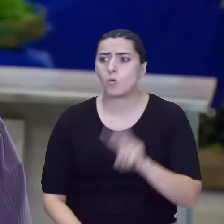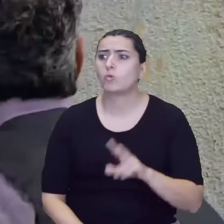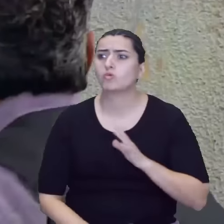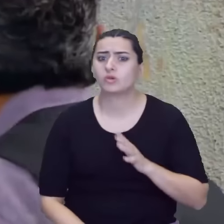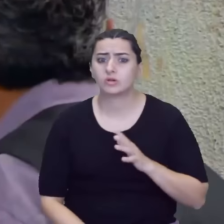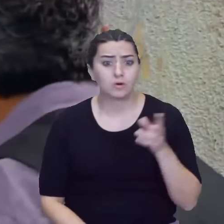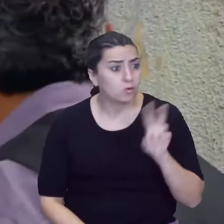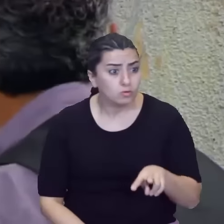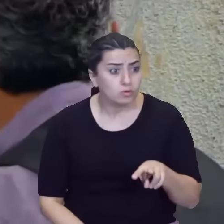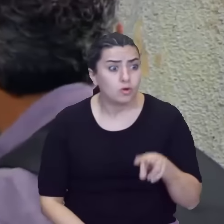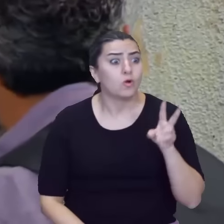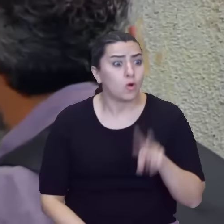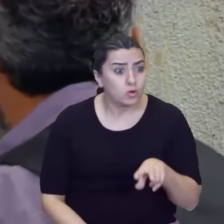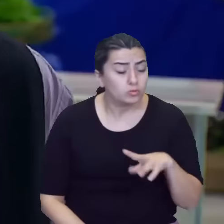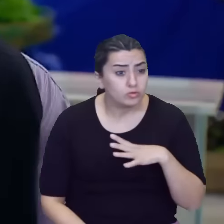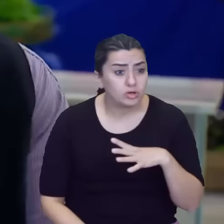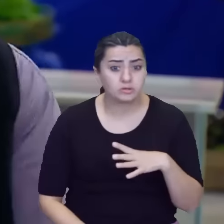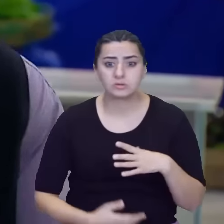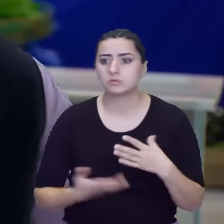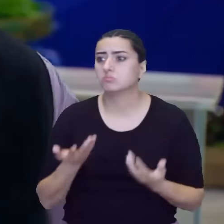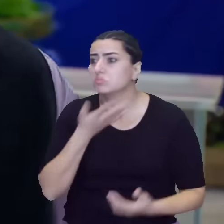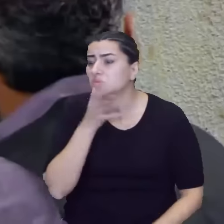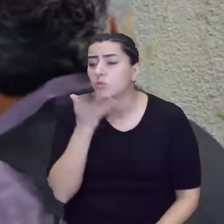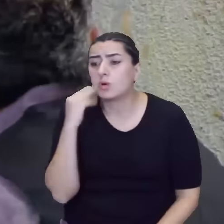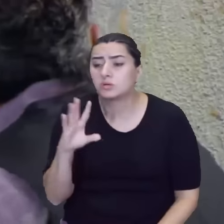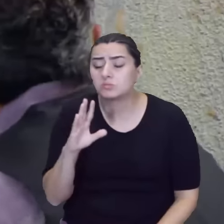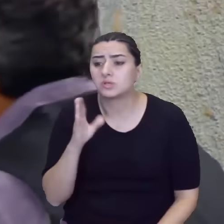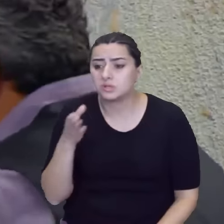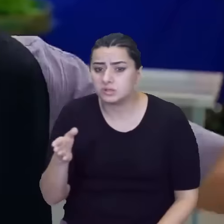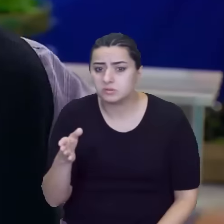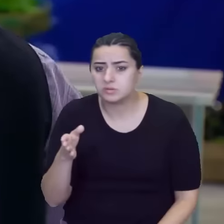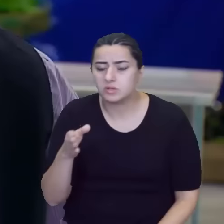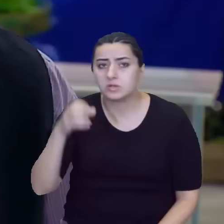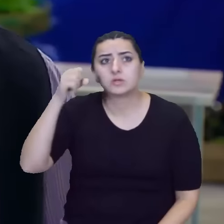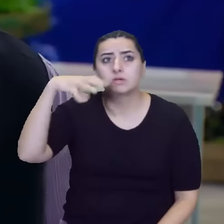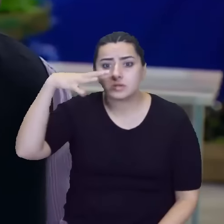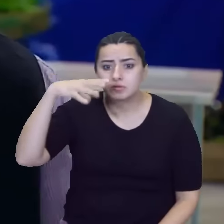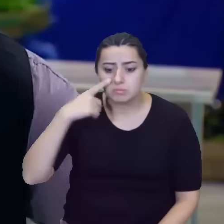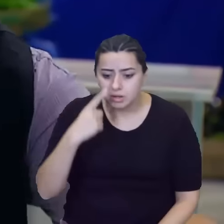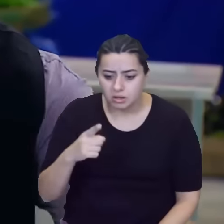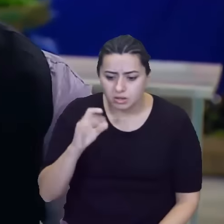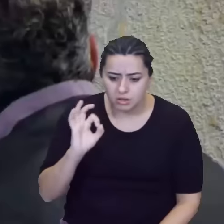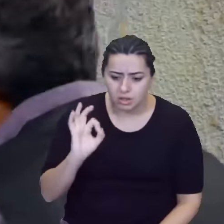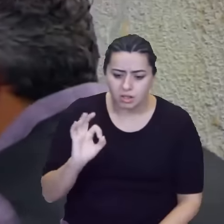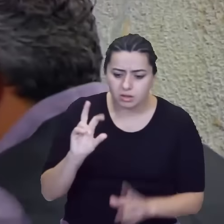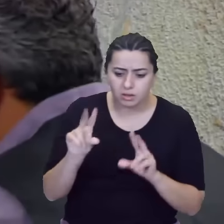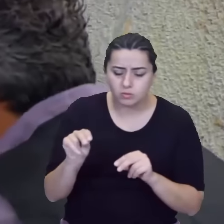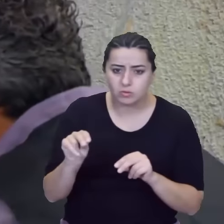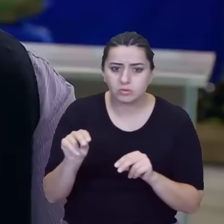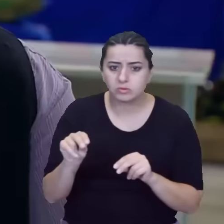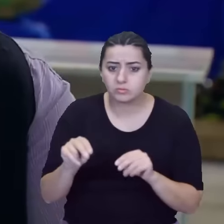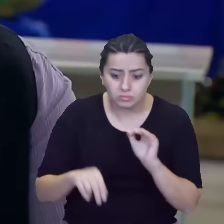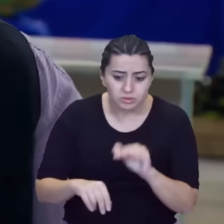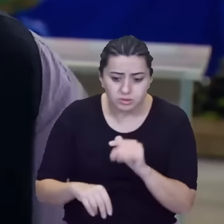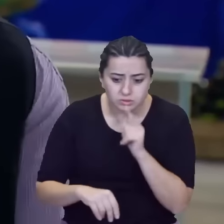ölü. Ölü. Öldüğün ölü. Ya ne bileyim galiba. Girdim içeri, yaktım ışıkları birader, baktım yerde biri yatıyor.